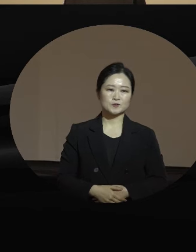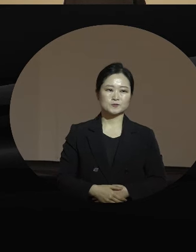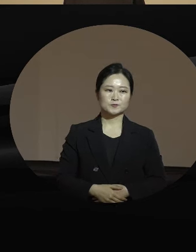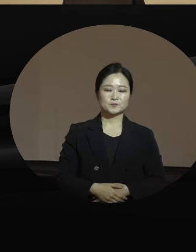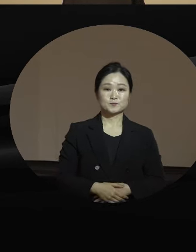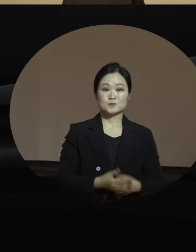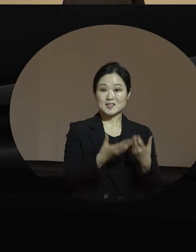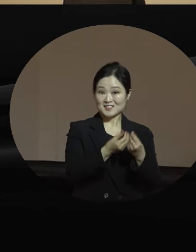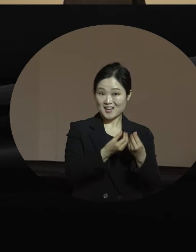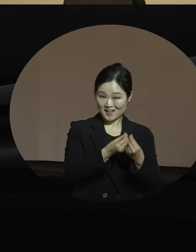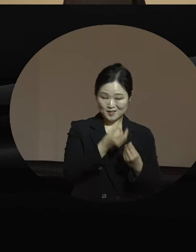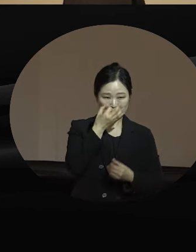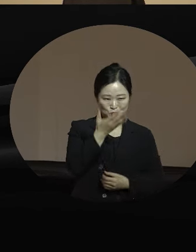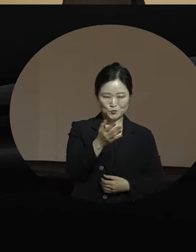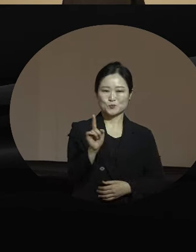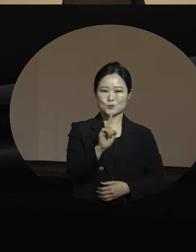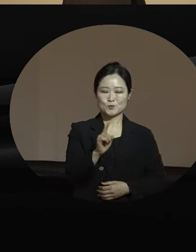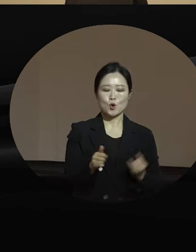하셨대요. 그런데 행복해 보이죠?